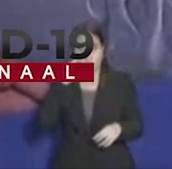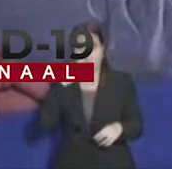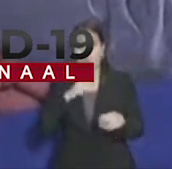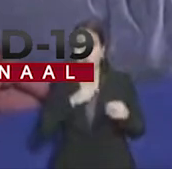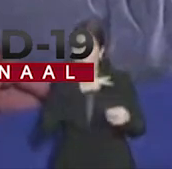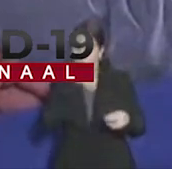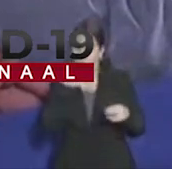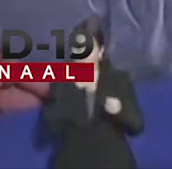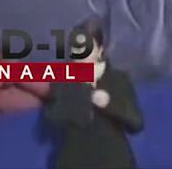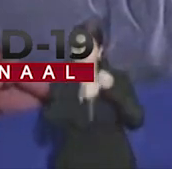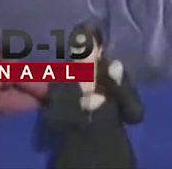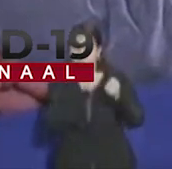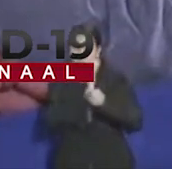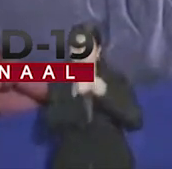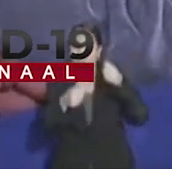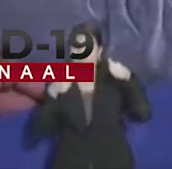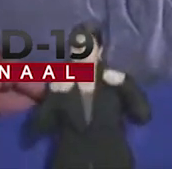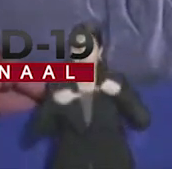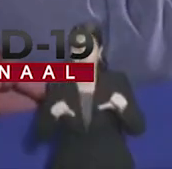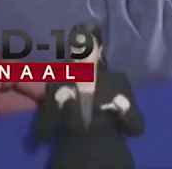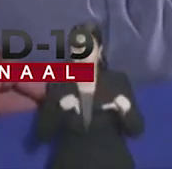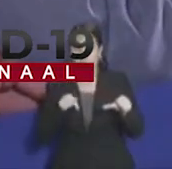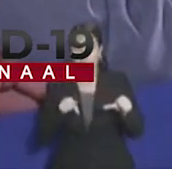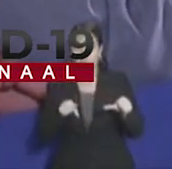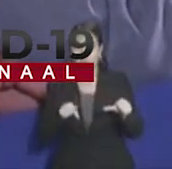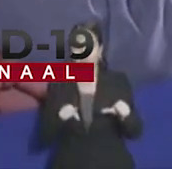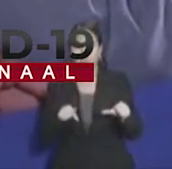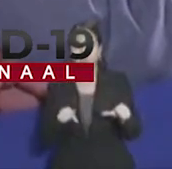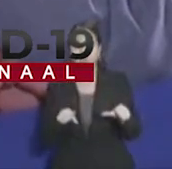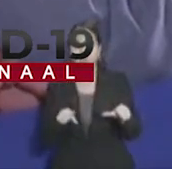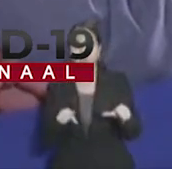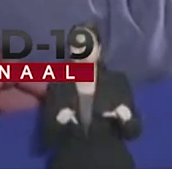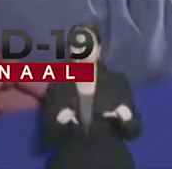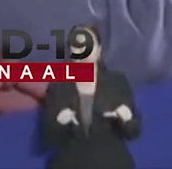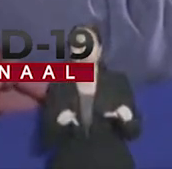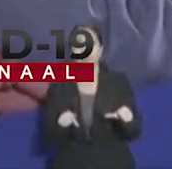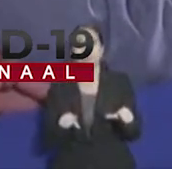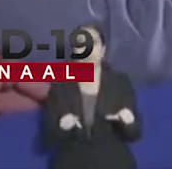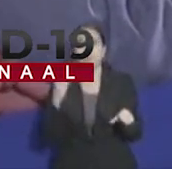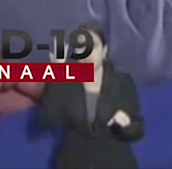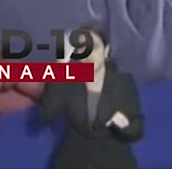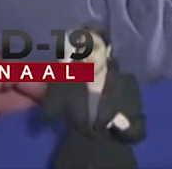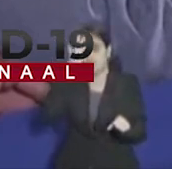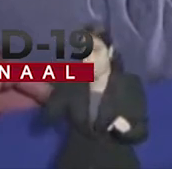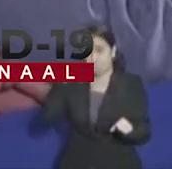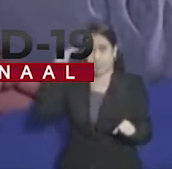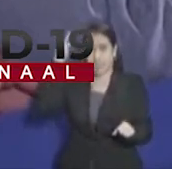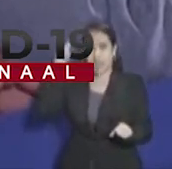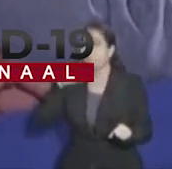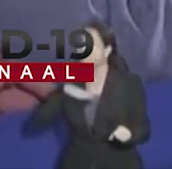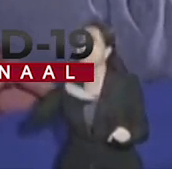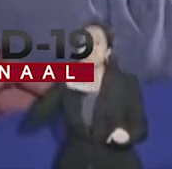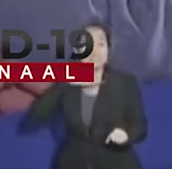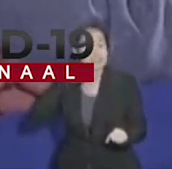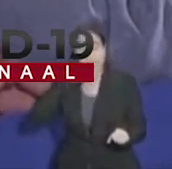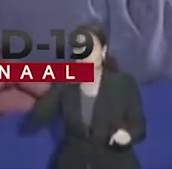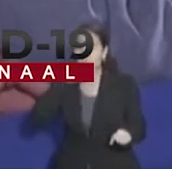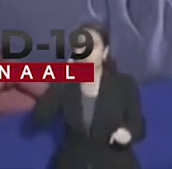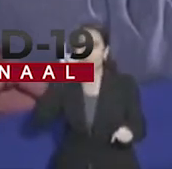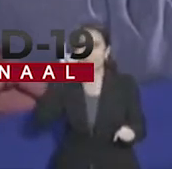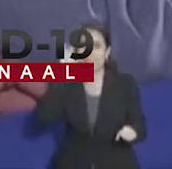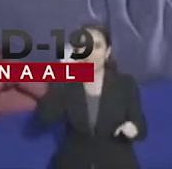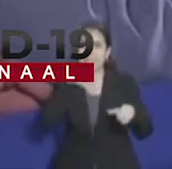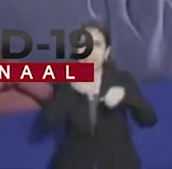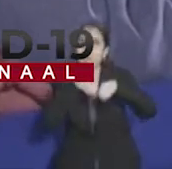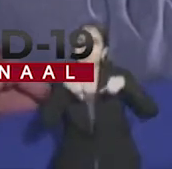staat. We hebben in Suriname eigenlijk onvoldoende IC-bedden. Dat was al zo voor corona.